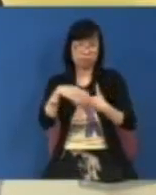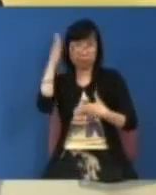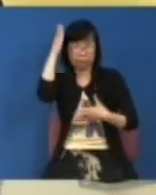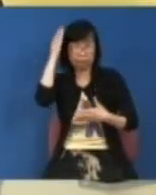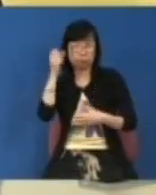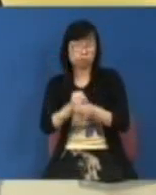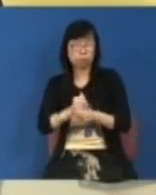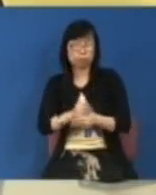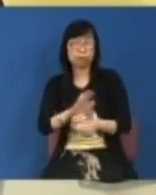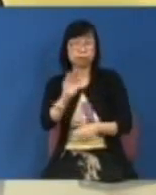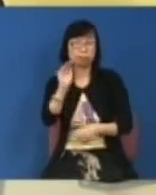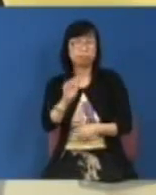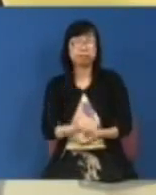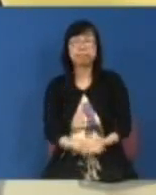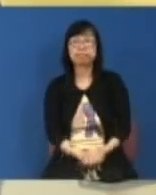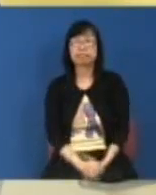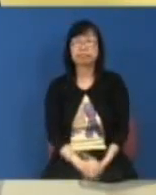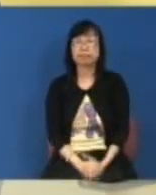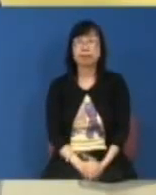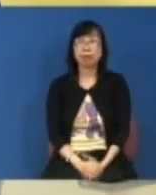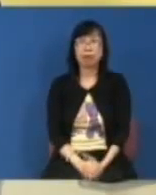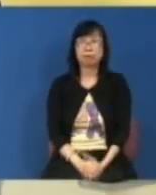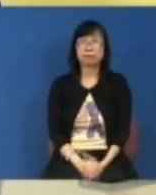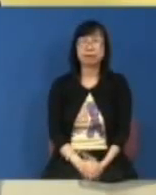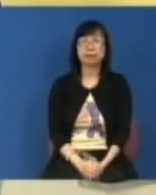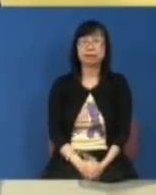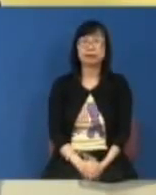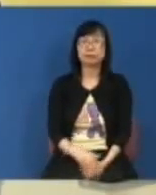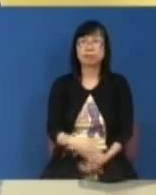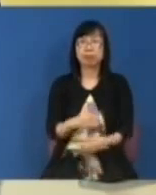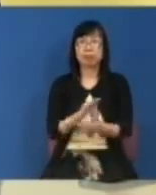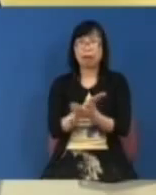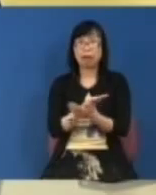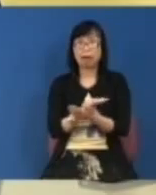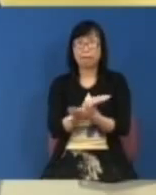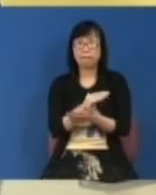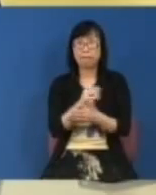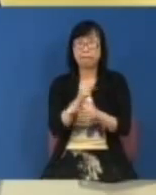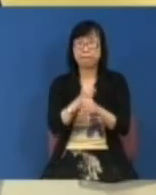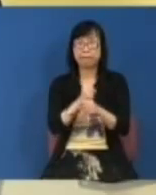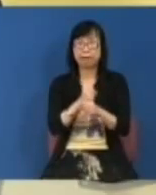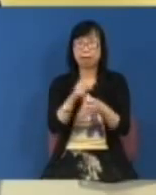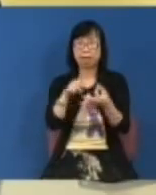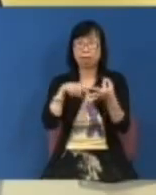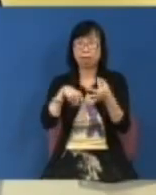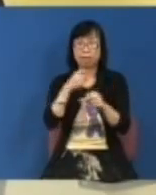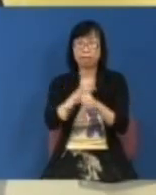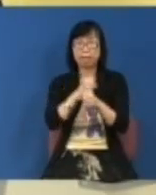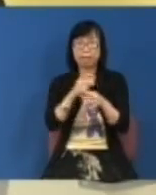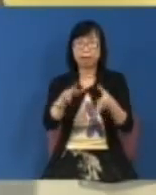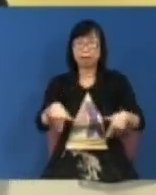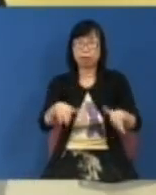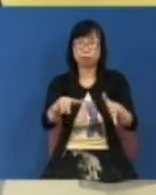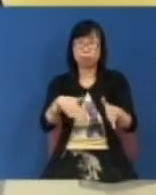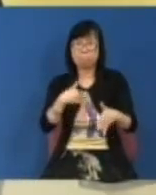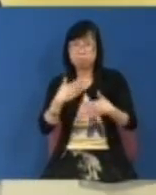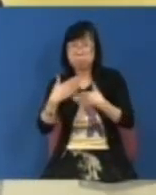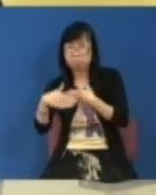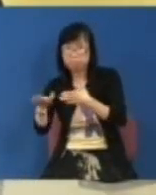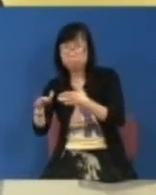些東西咯，馬丁路德金在百名漢的百名漢內控是因為他被人拉了